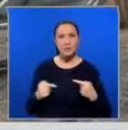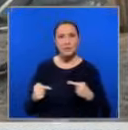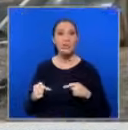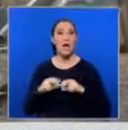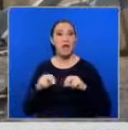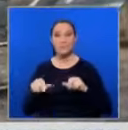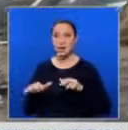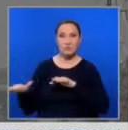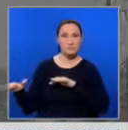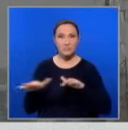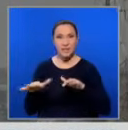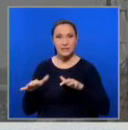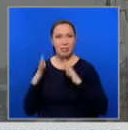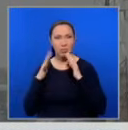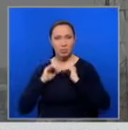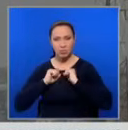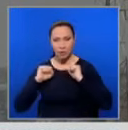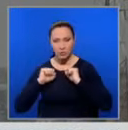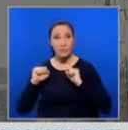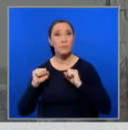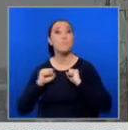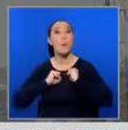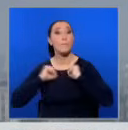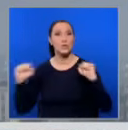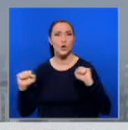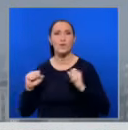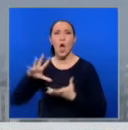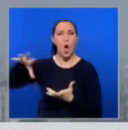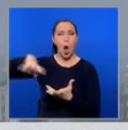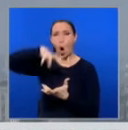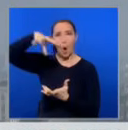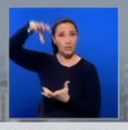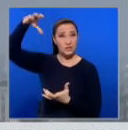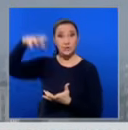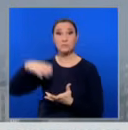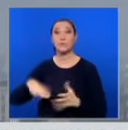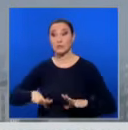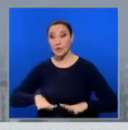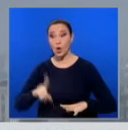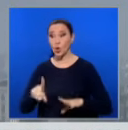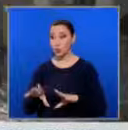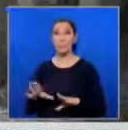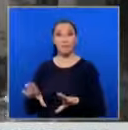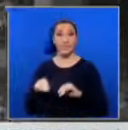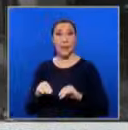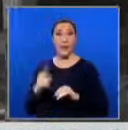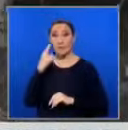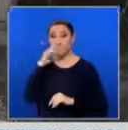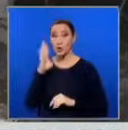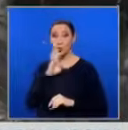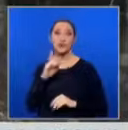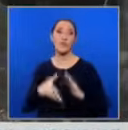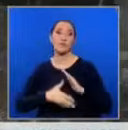тресеше от тътана на бомбардировките. Гъсти облаци дим се издигат над града, който приюти над 1 милион души, които бяха евакуирани